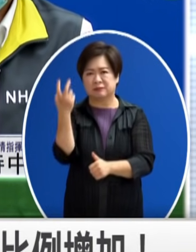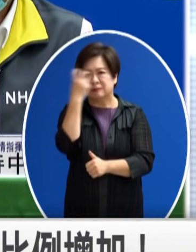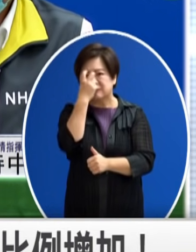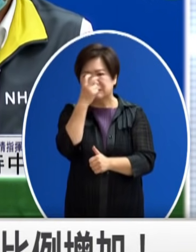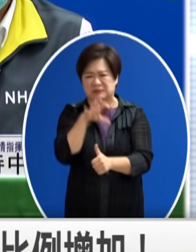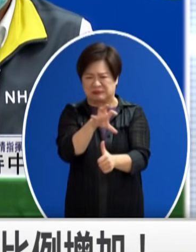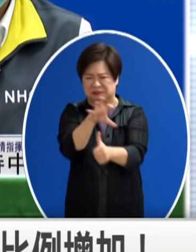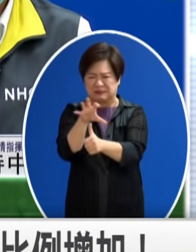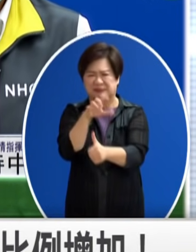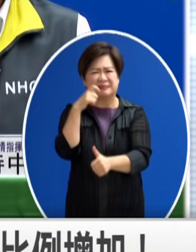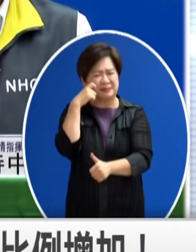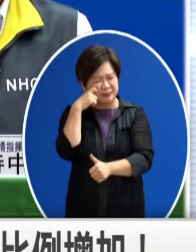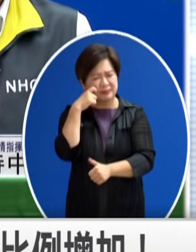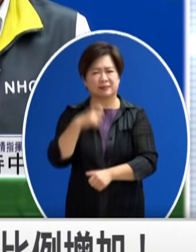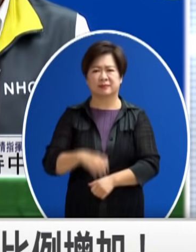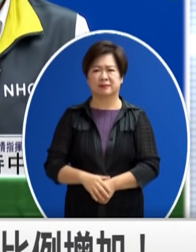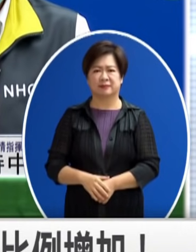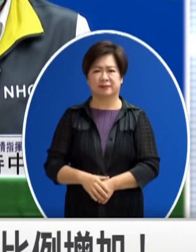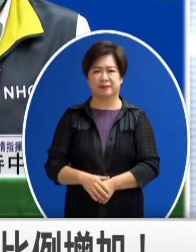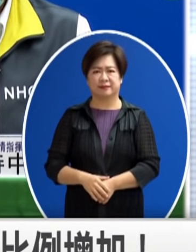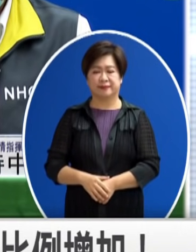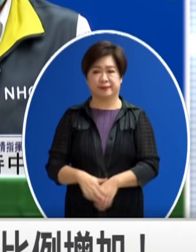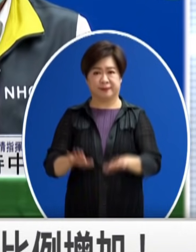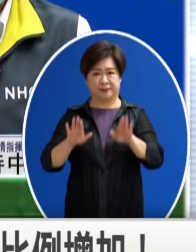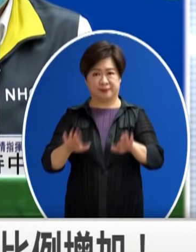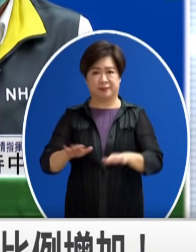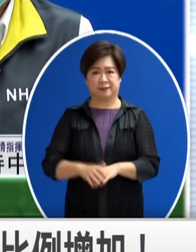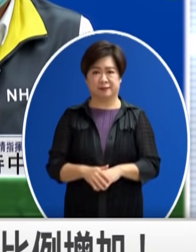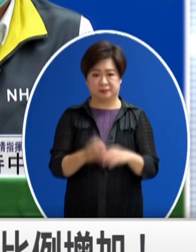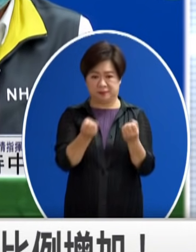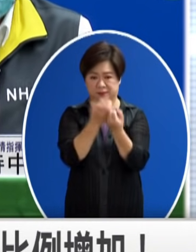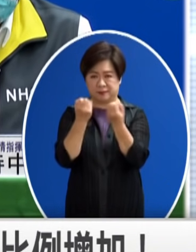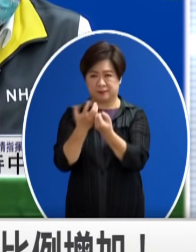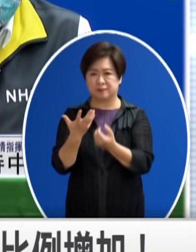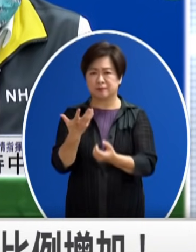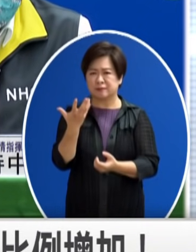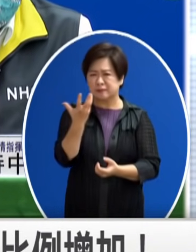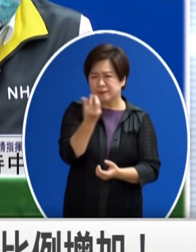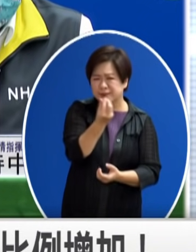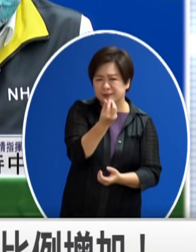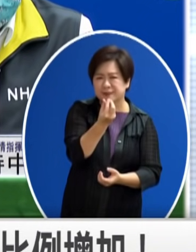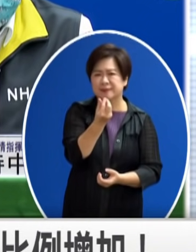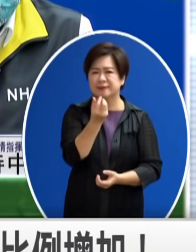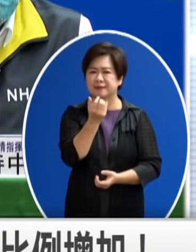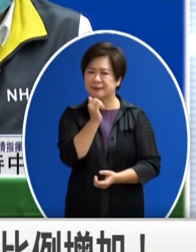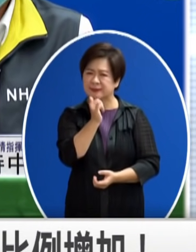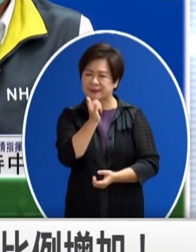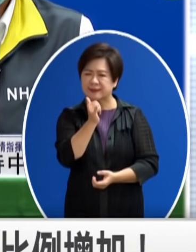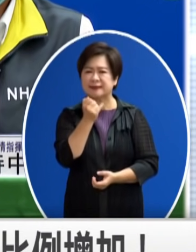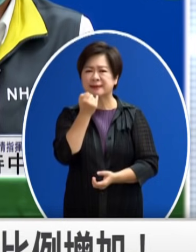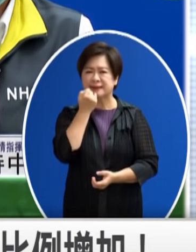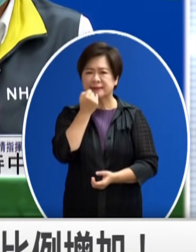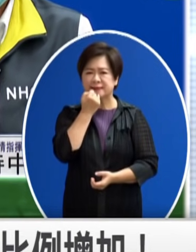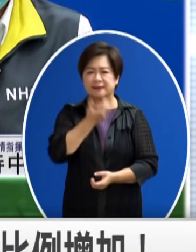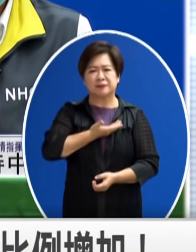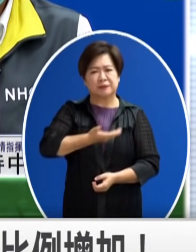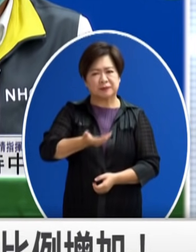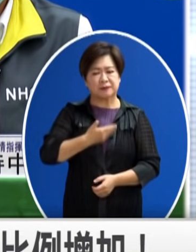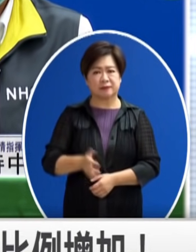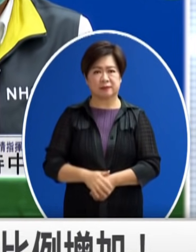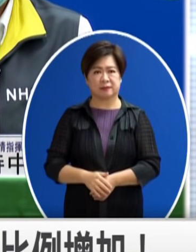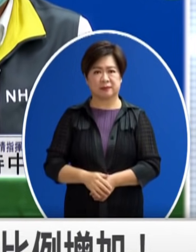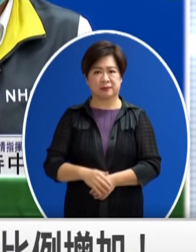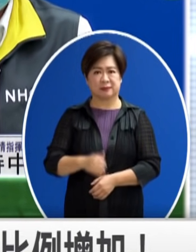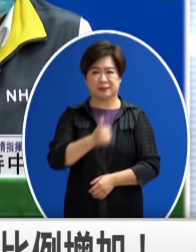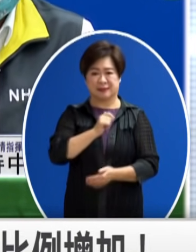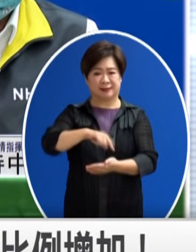是那么的容易了。那当然现在个案数比较少，那可以稍微的放松一点，但也不能